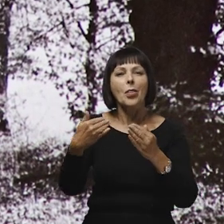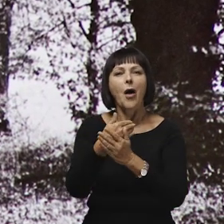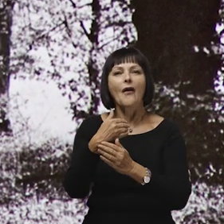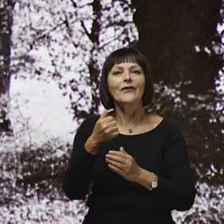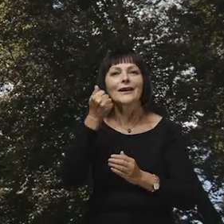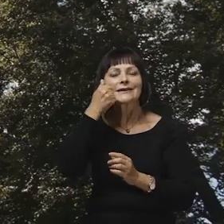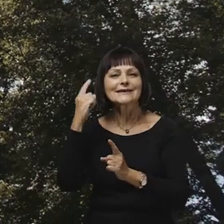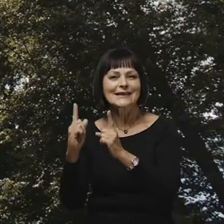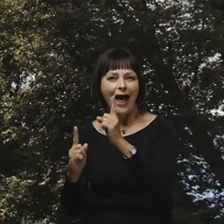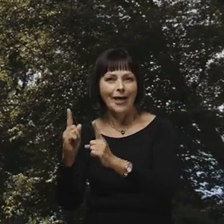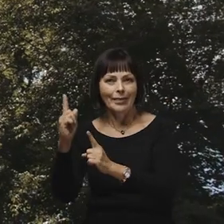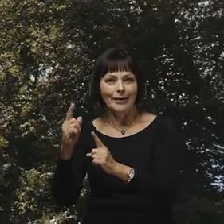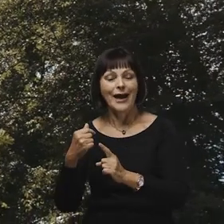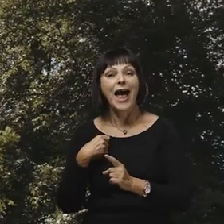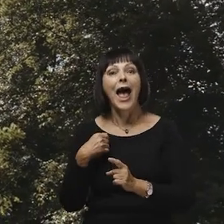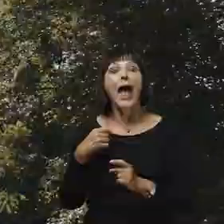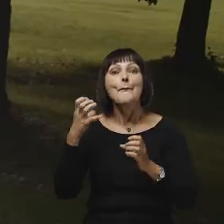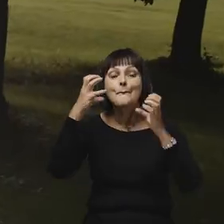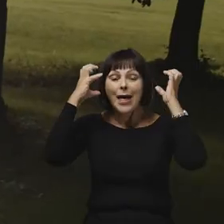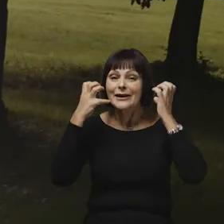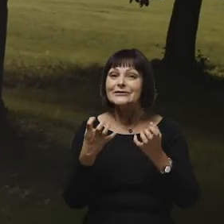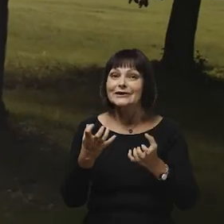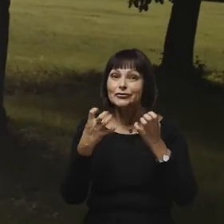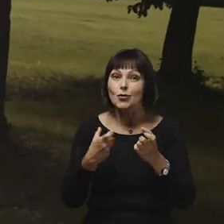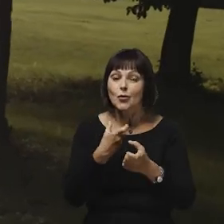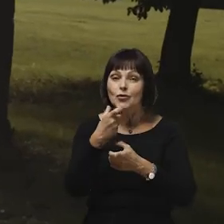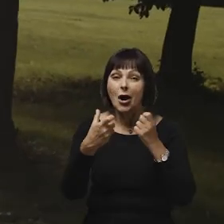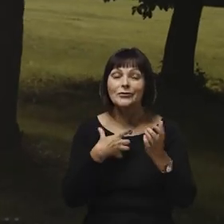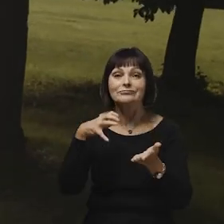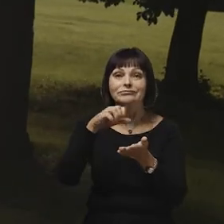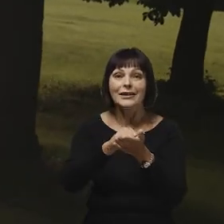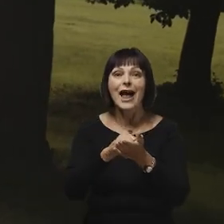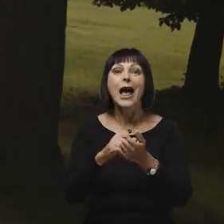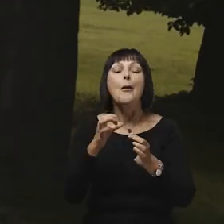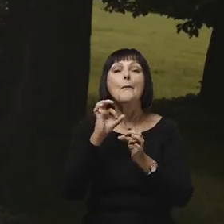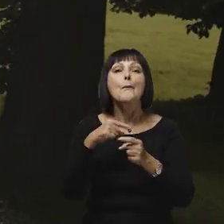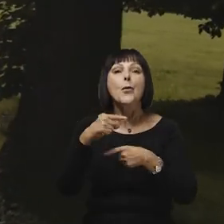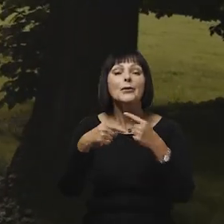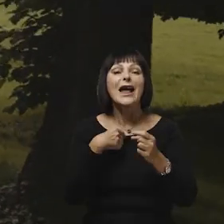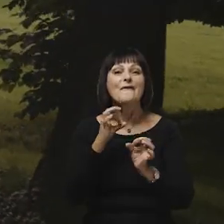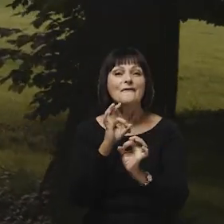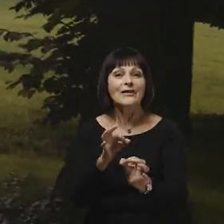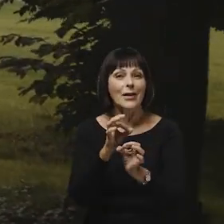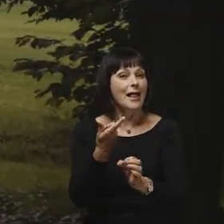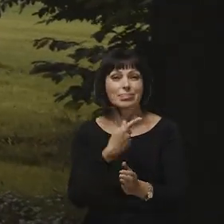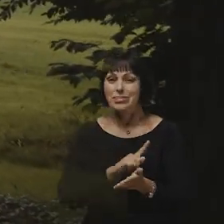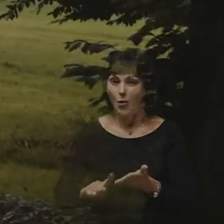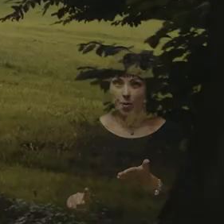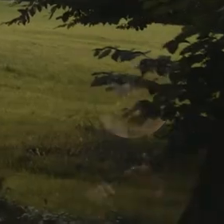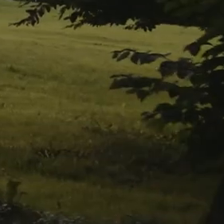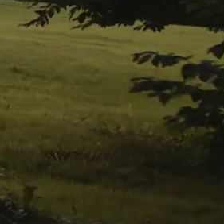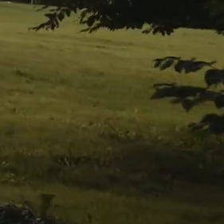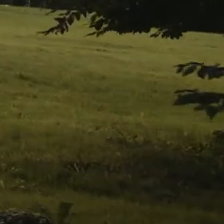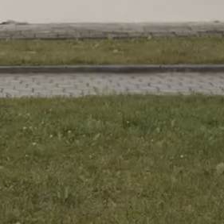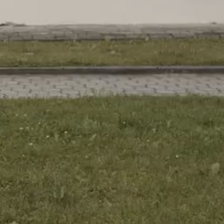sadem. Zamiarem Paderewskiego było także założenie winnicy, jednak pomysł ten nie doszedł do